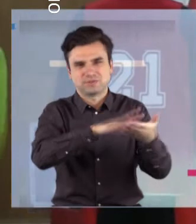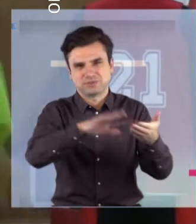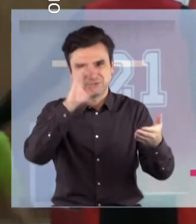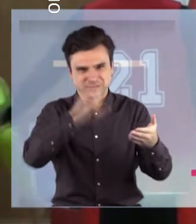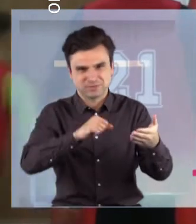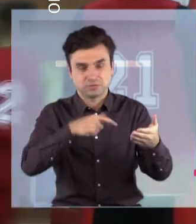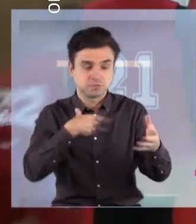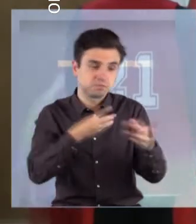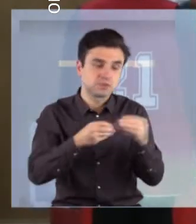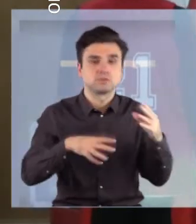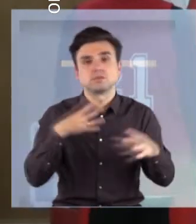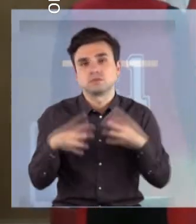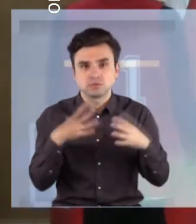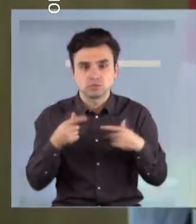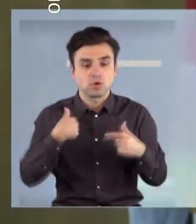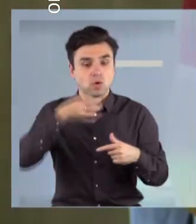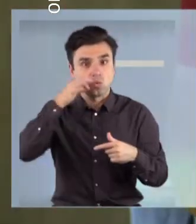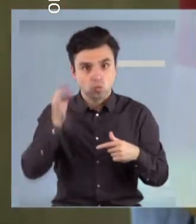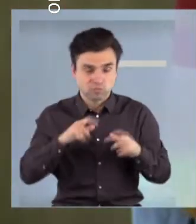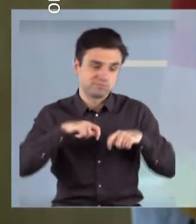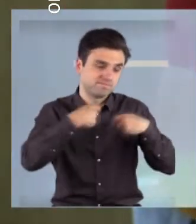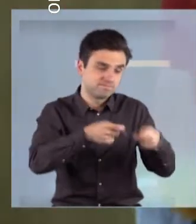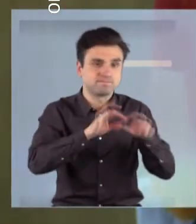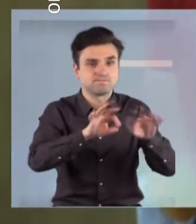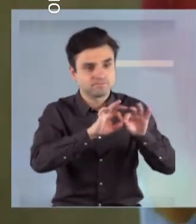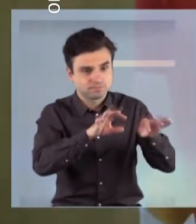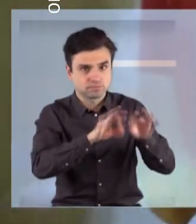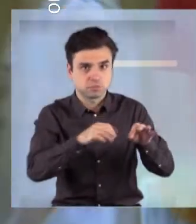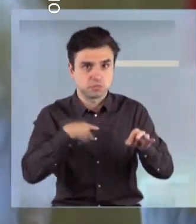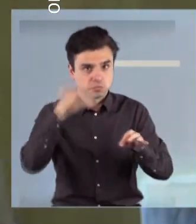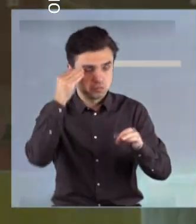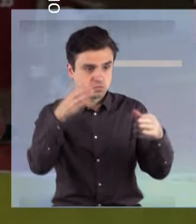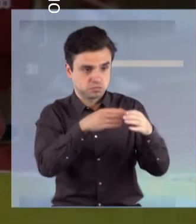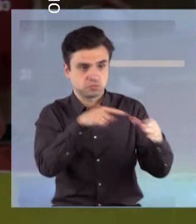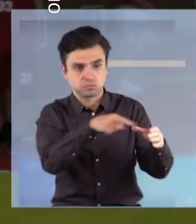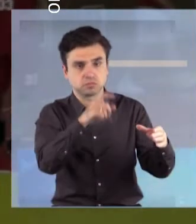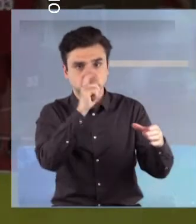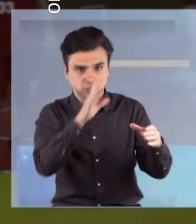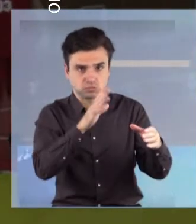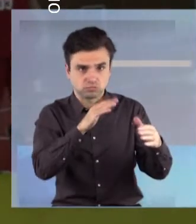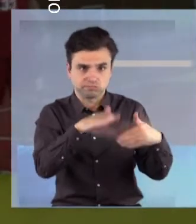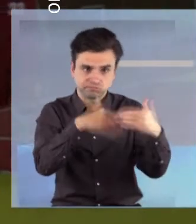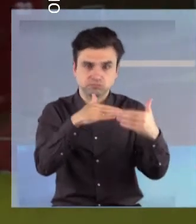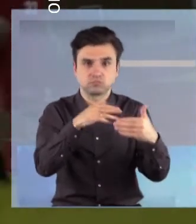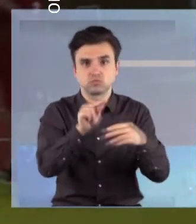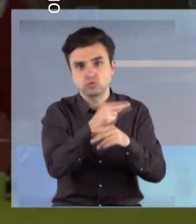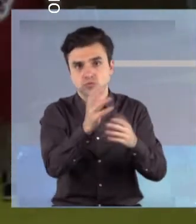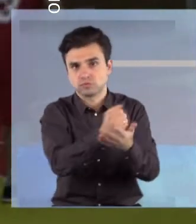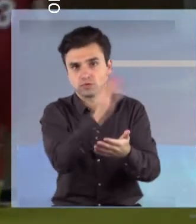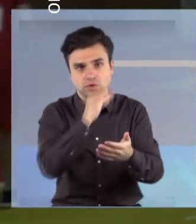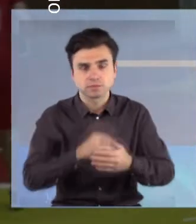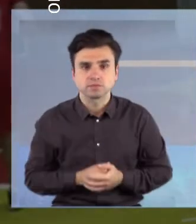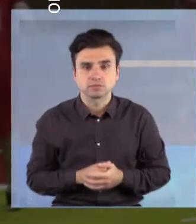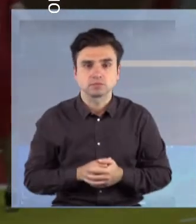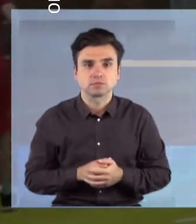минула поразка у матчі з дніпрянами для клубу стане лише поштовхом до майбутніх перемог у вищій лізі. Це для нас послужить на